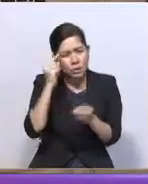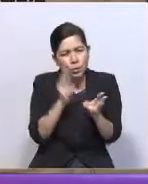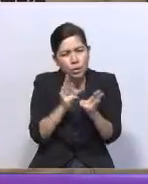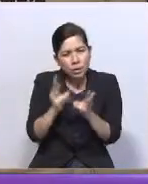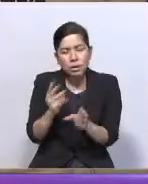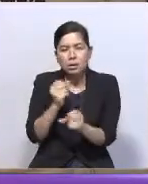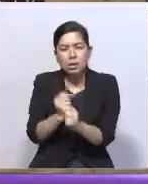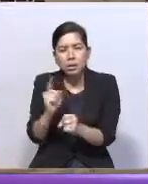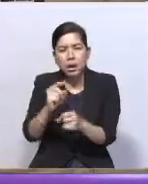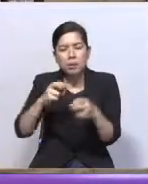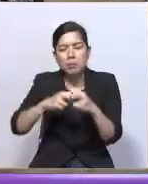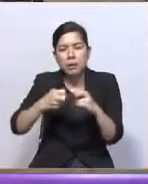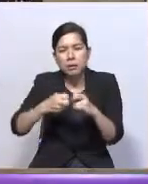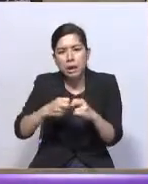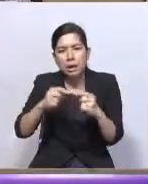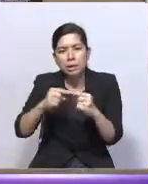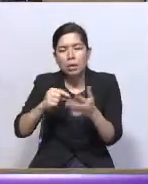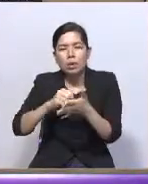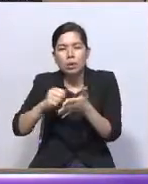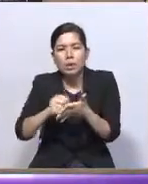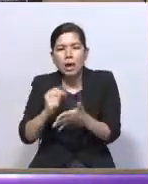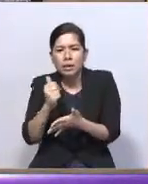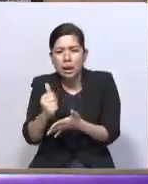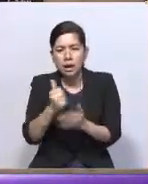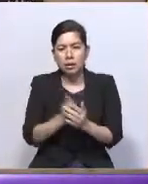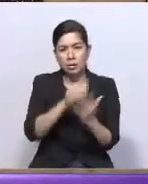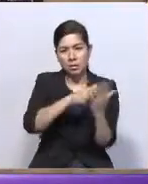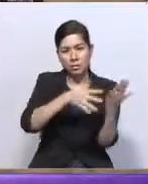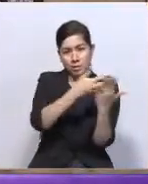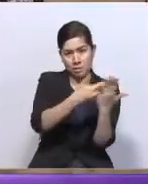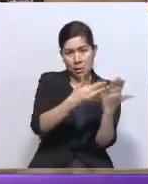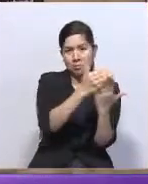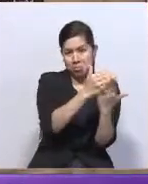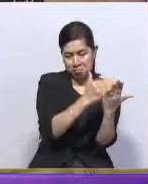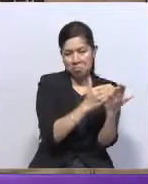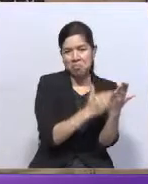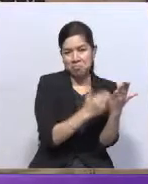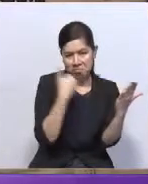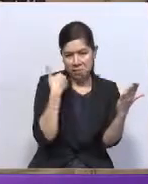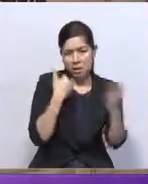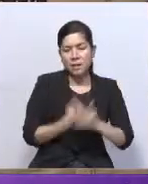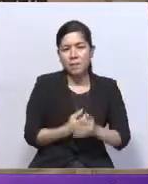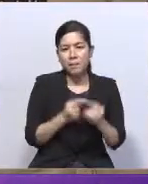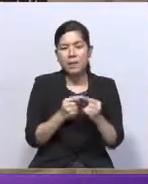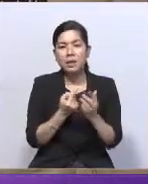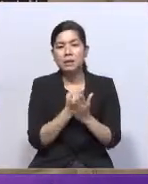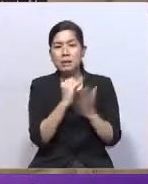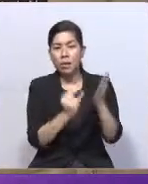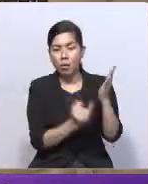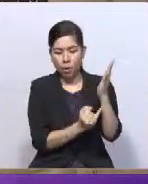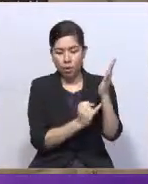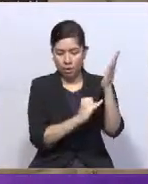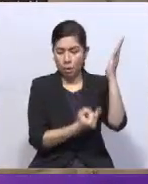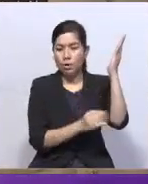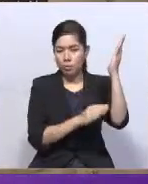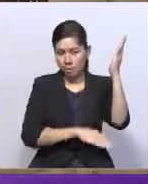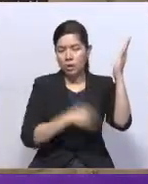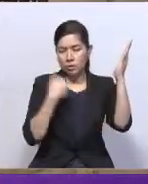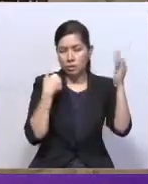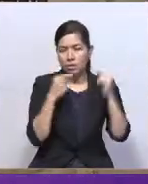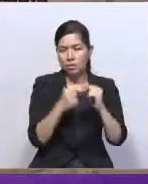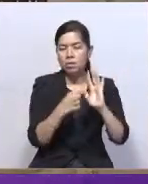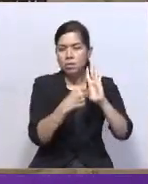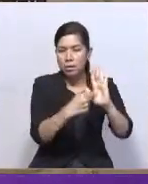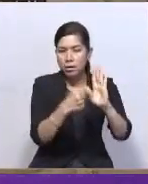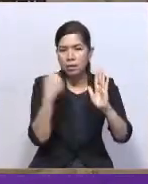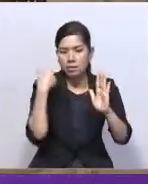ที่จะแก้ปัญหาอย่างยั่งยืนได้นะครับซึ่งก็มีแผนงานโครงการหลายโครงการที่ทางจังหวัดได้นำเสนอมาแล้วนะครับและบางโครง